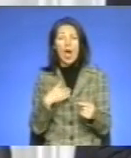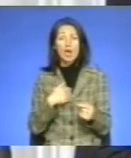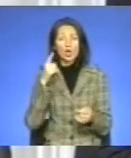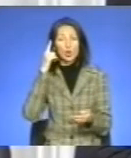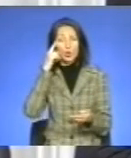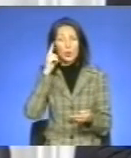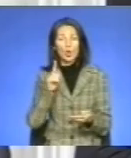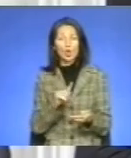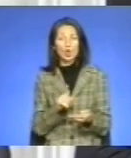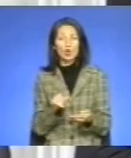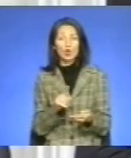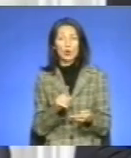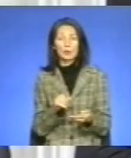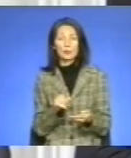що